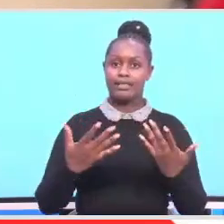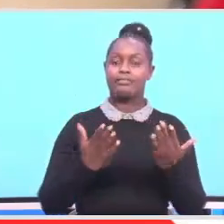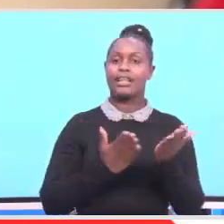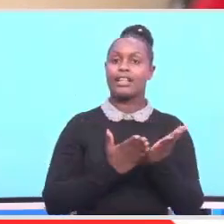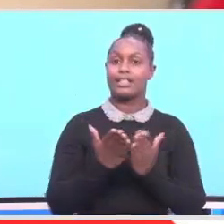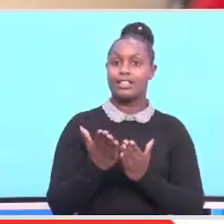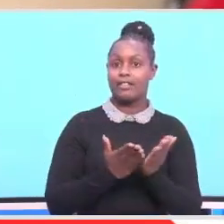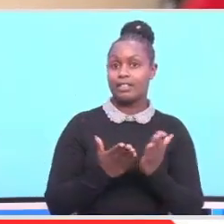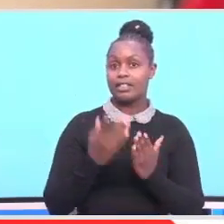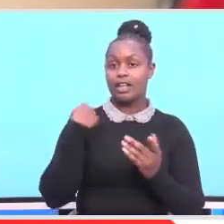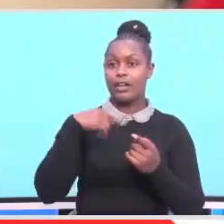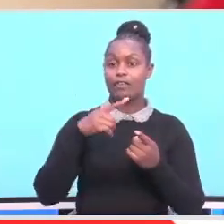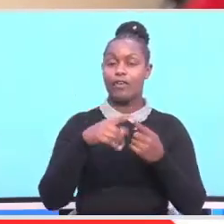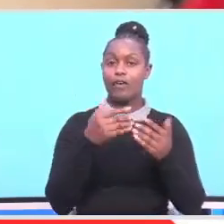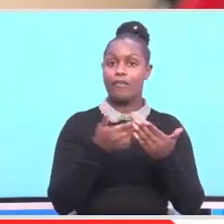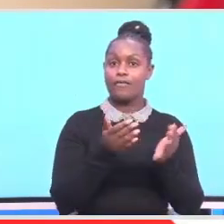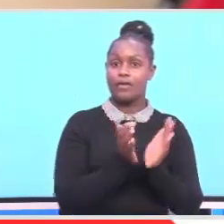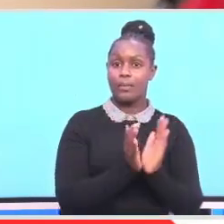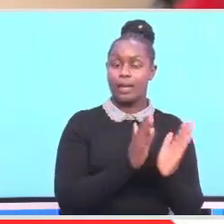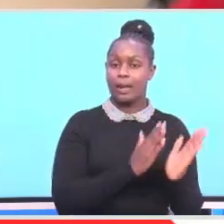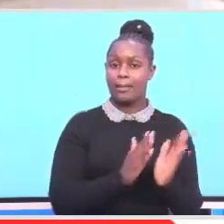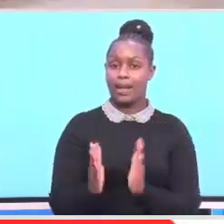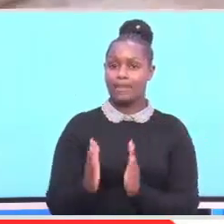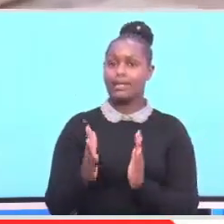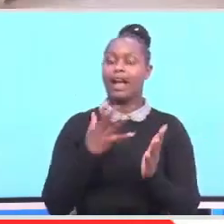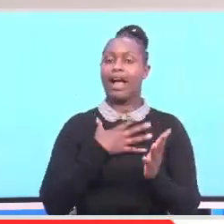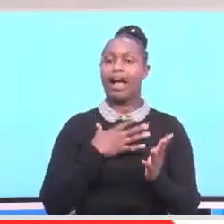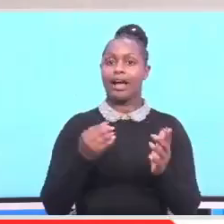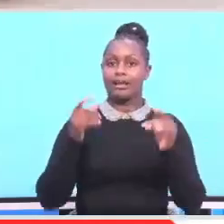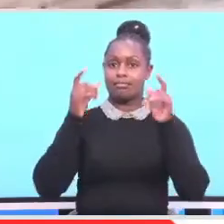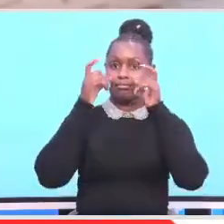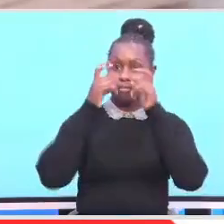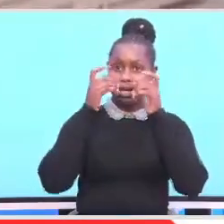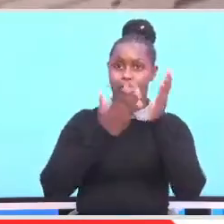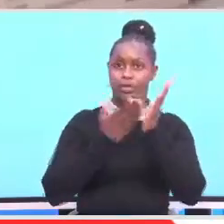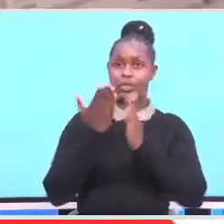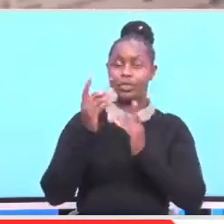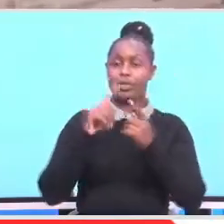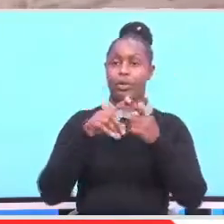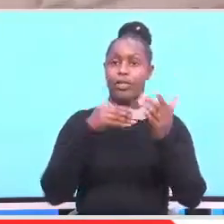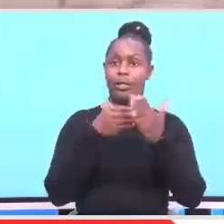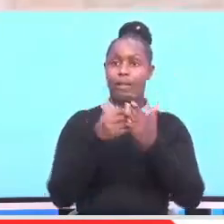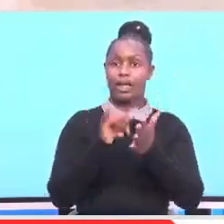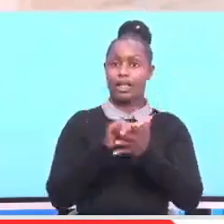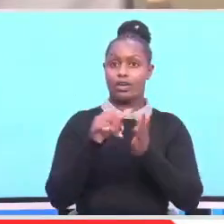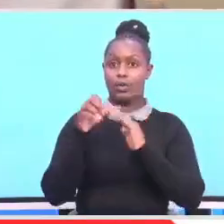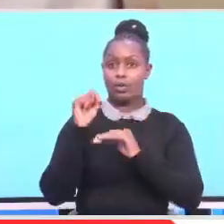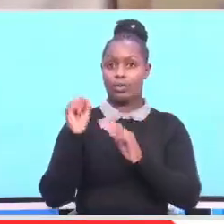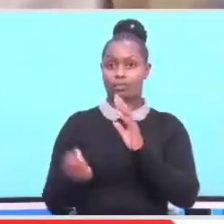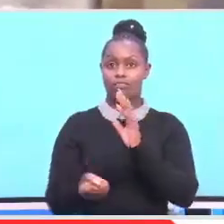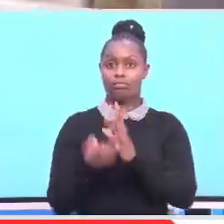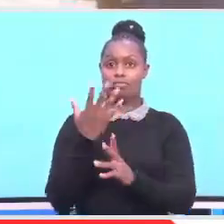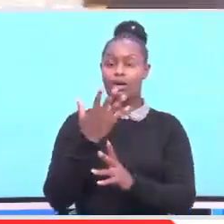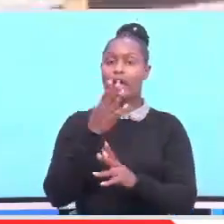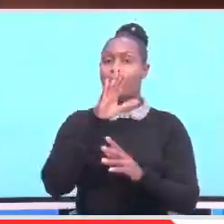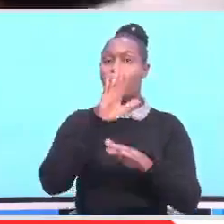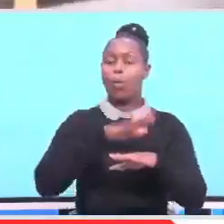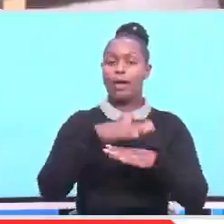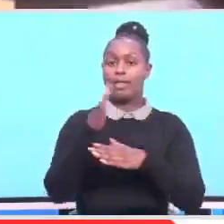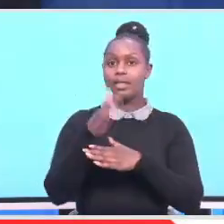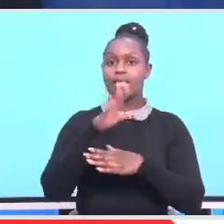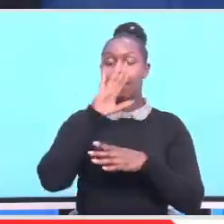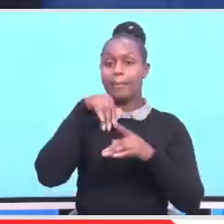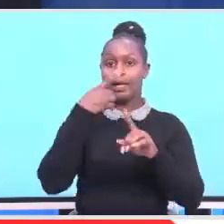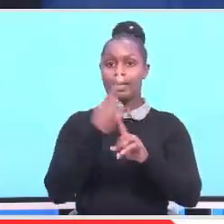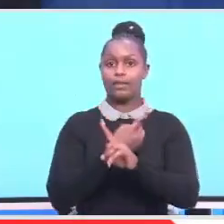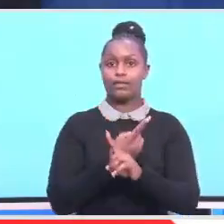virusi vya ukimwi kupitia fedha ya dhamana ya dola milioni 10.1 iliyozinduliwa siku ya Alhamisi na mashirika mbalimbali ya